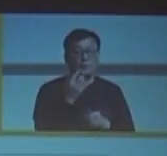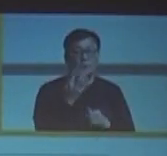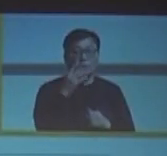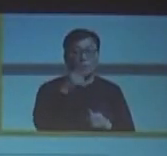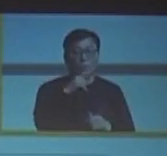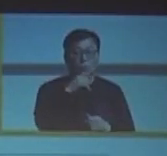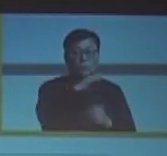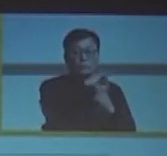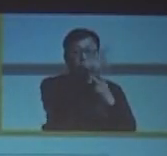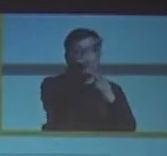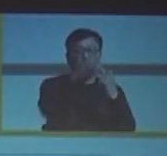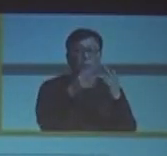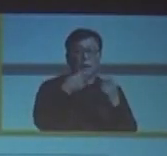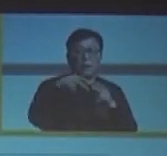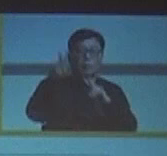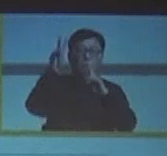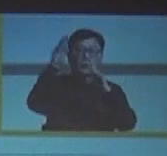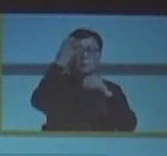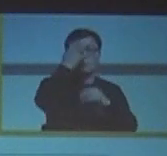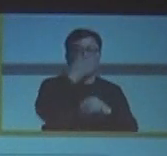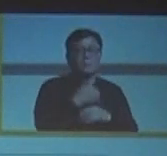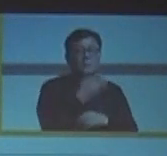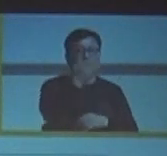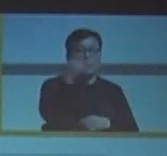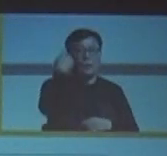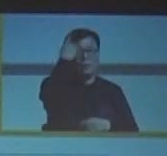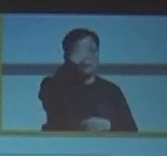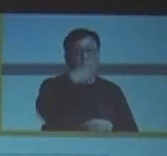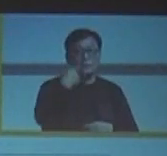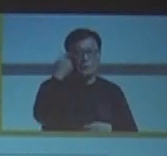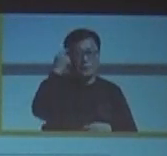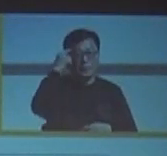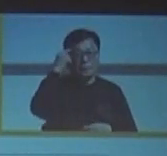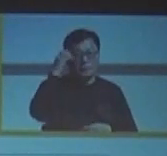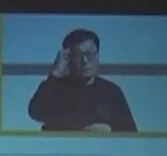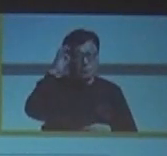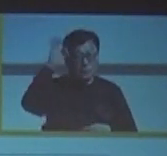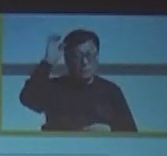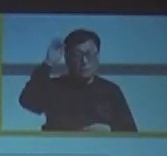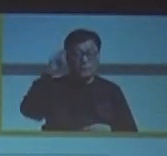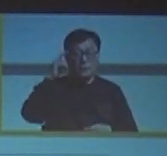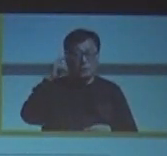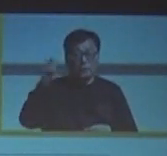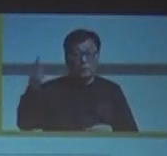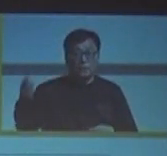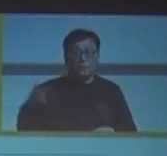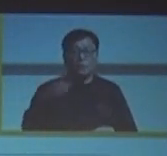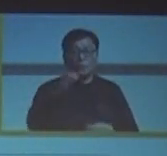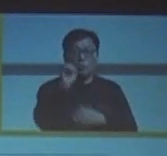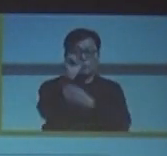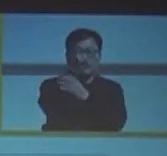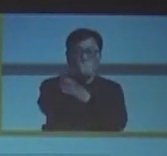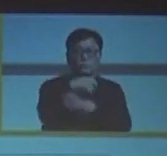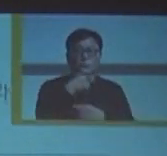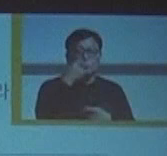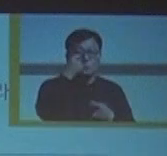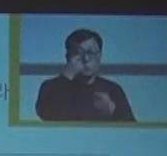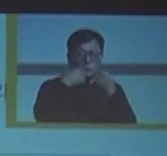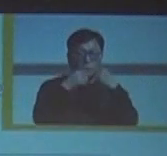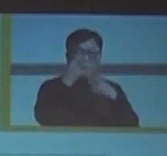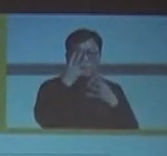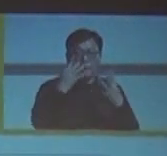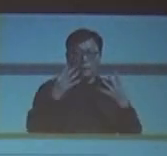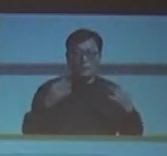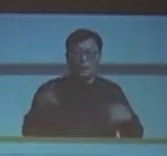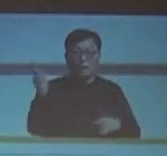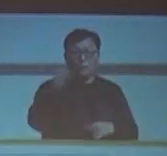슬픈 그대 얼굴 생각이 나 고개 숙이며 눈물을 흘려 아무